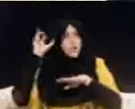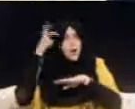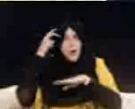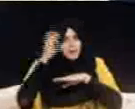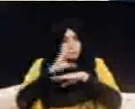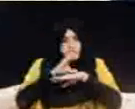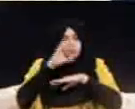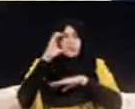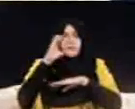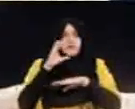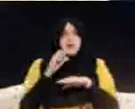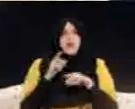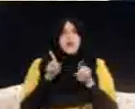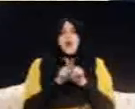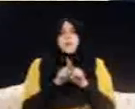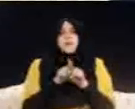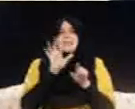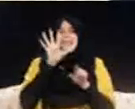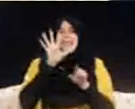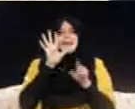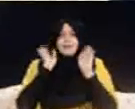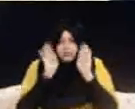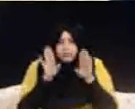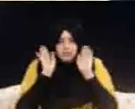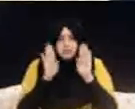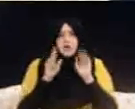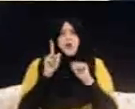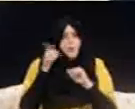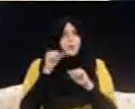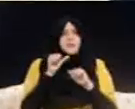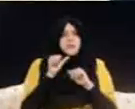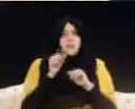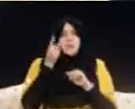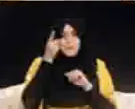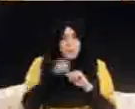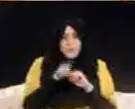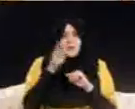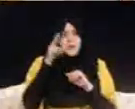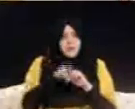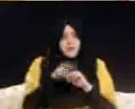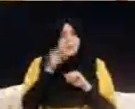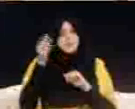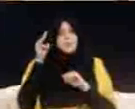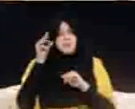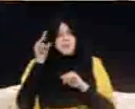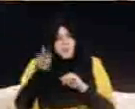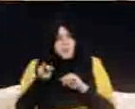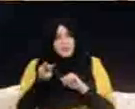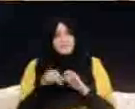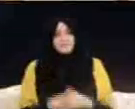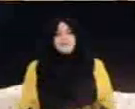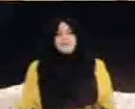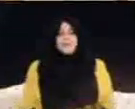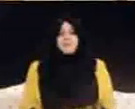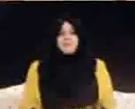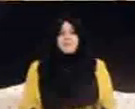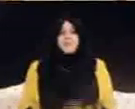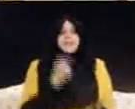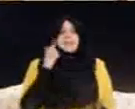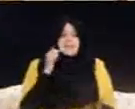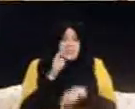لصلاة 5 ركعات صلي الوتر وصلي الرغيبة الفجر وصلي الصبح، ولكن إذا كان الوقت غير كافي